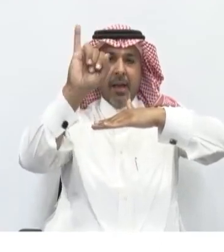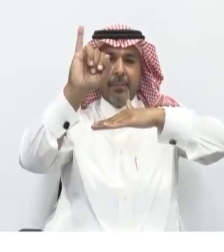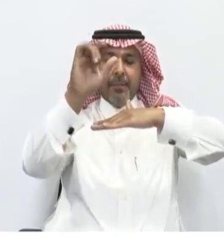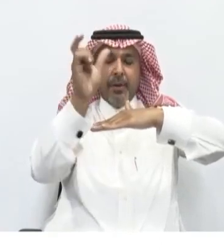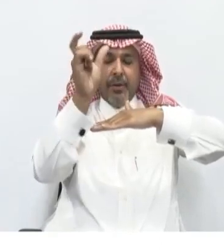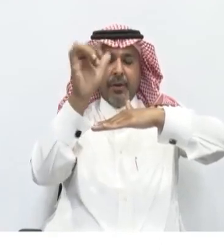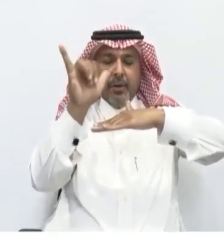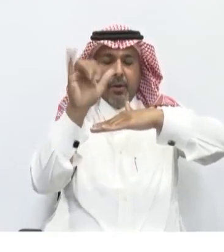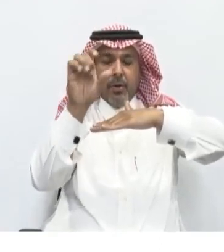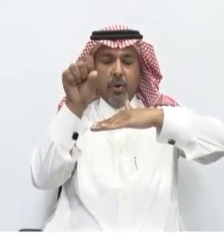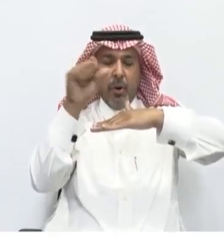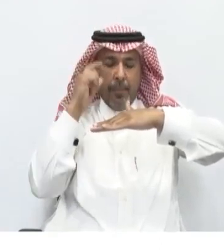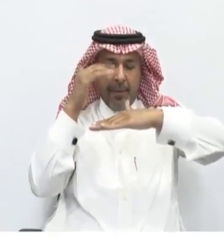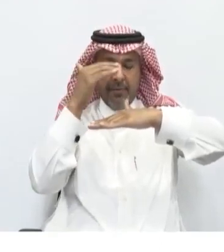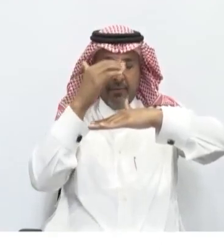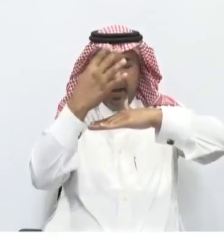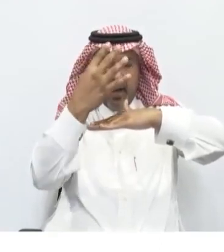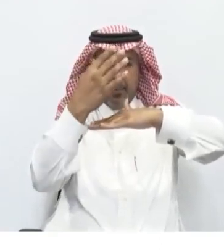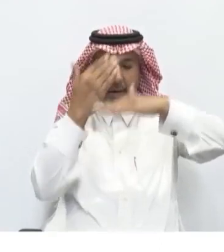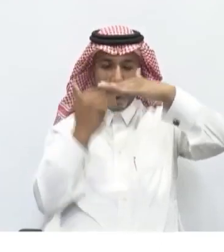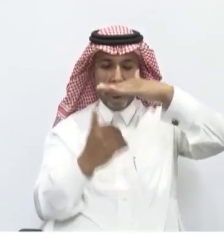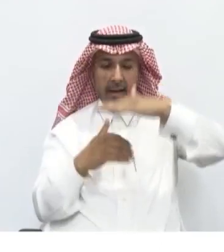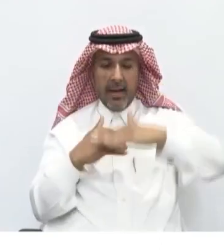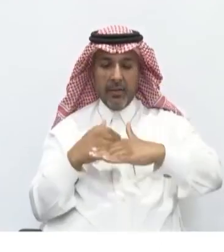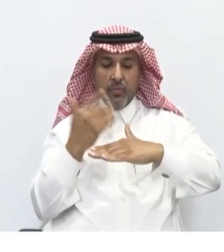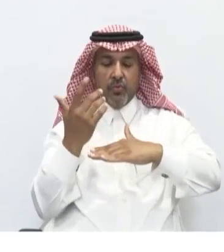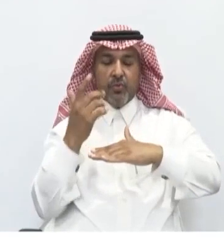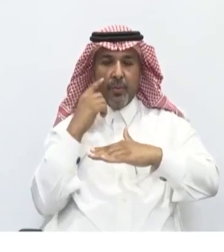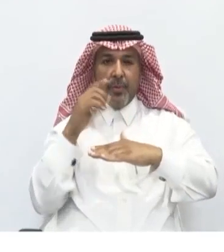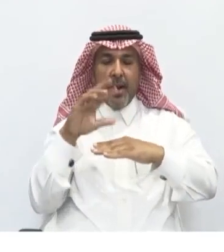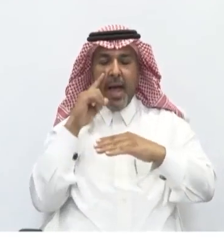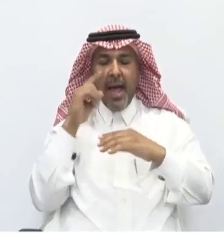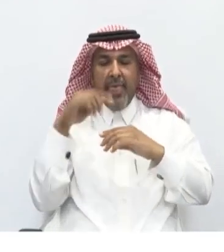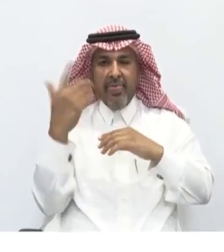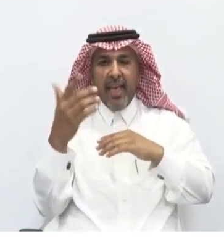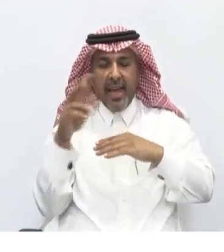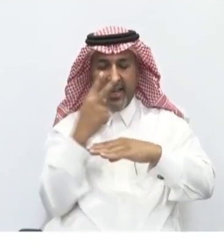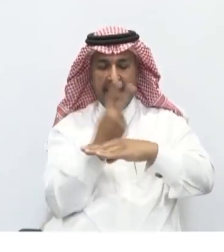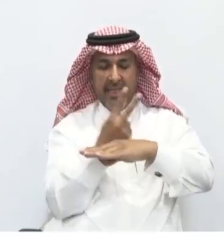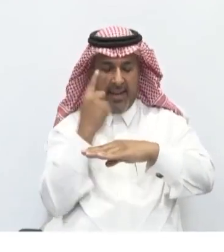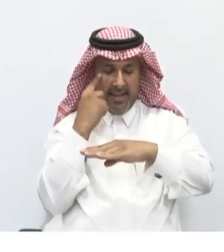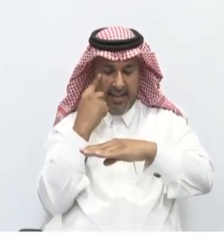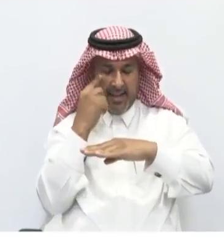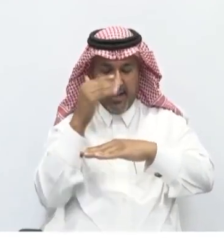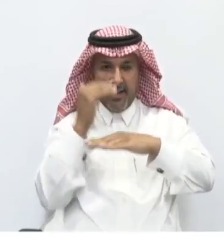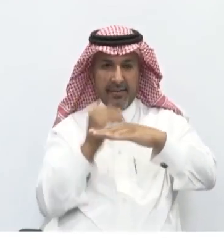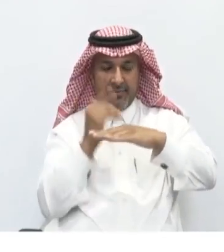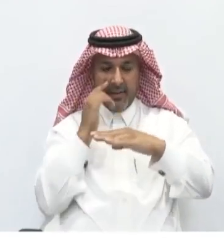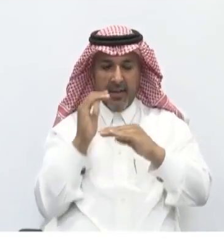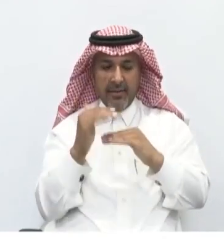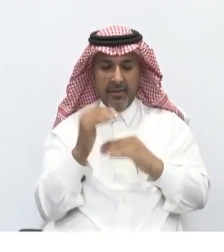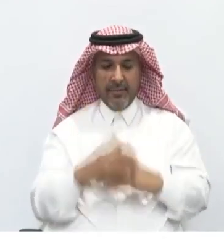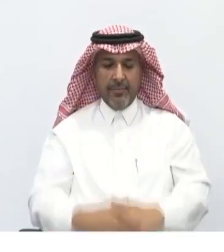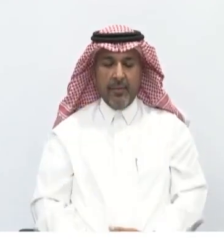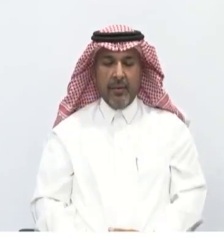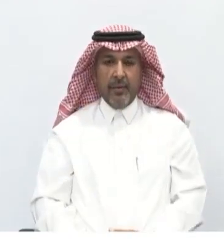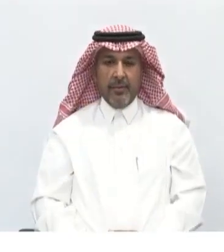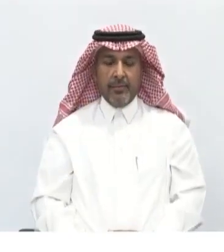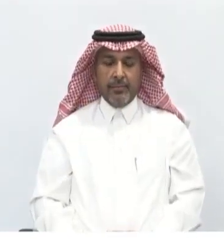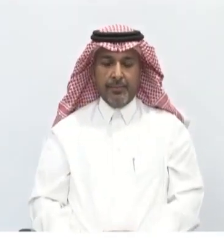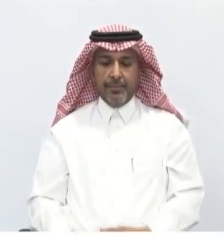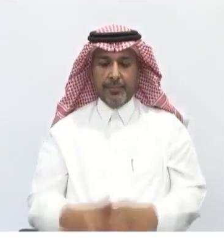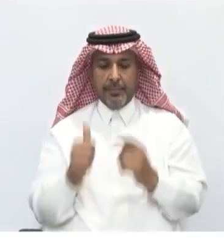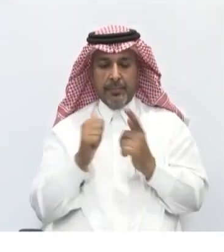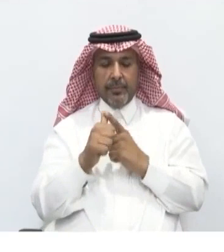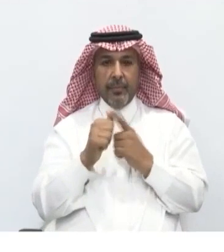الالمنيوم الالمنيوم اربعين من اربعه مول من الالمنيوم هنا في الكسر الثاني اثنين مول من اكسيد الالمنيوم اذا